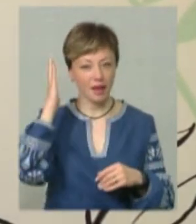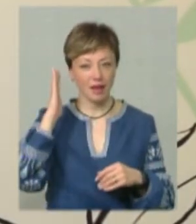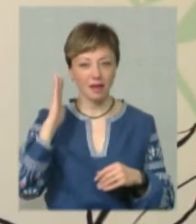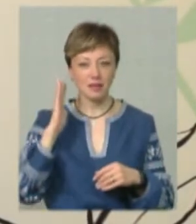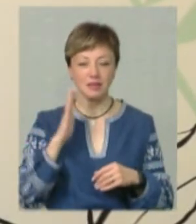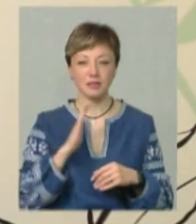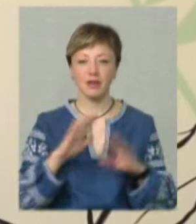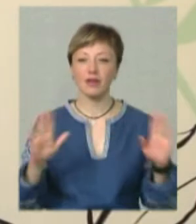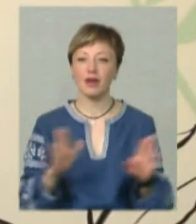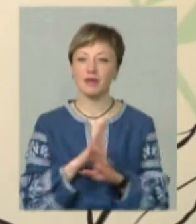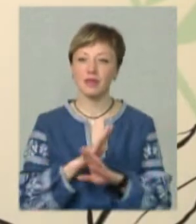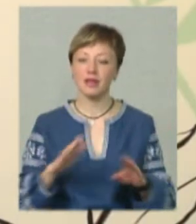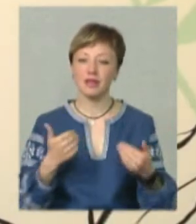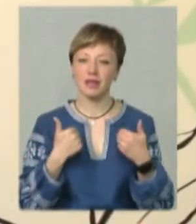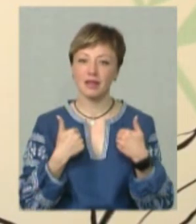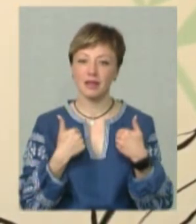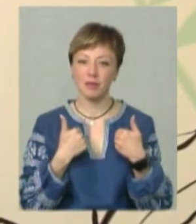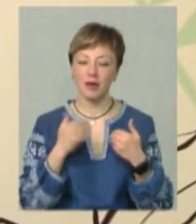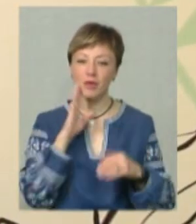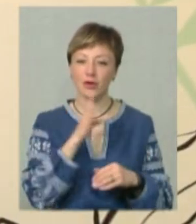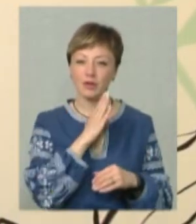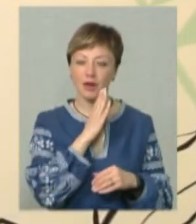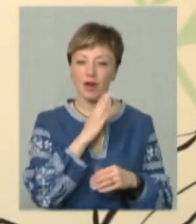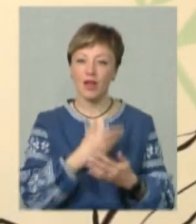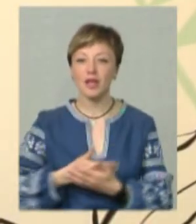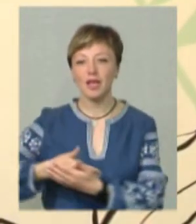сивіє, заспіва мені, мамо,